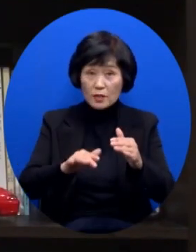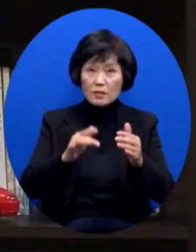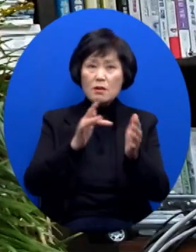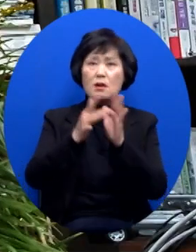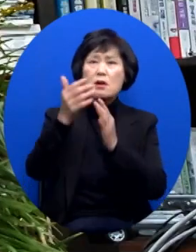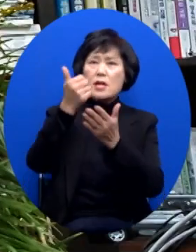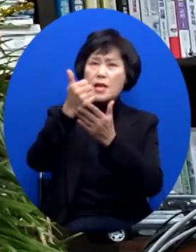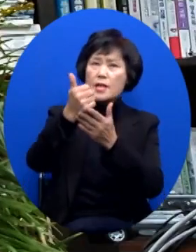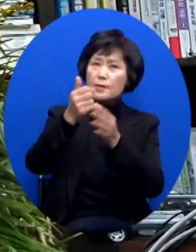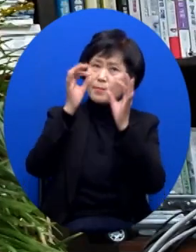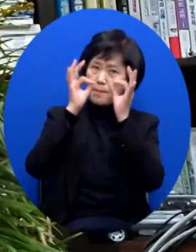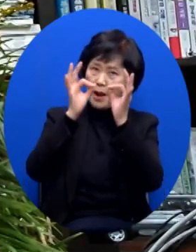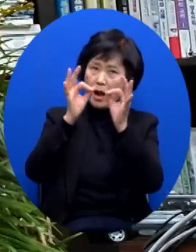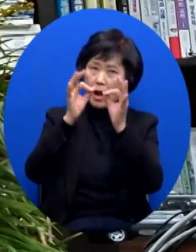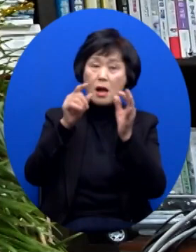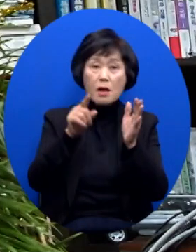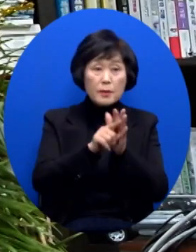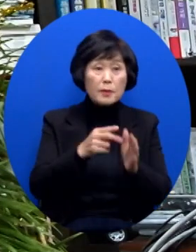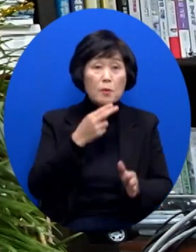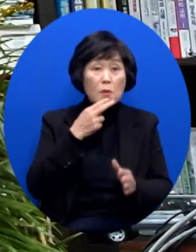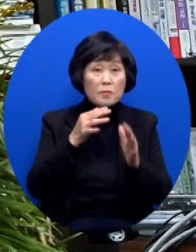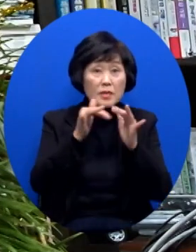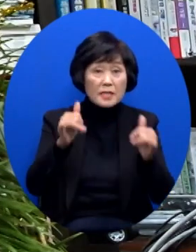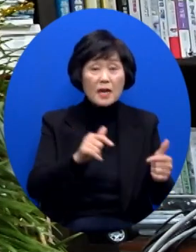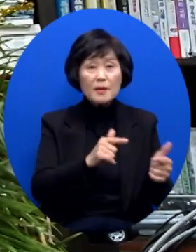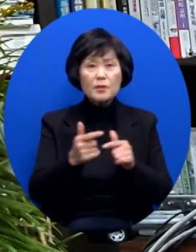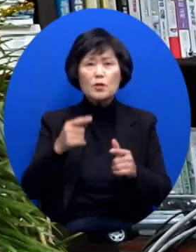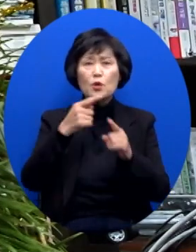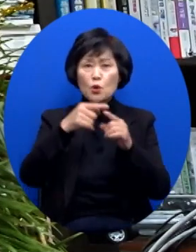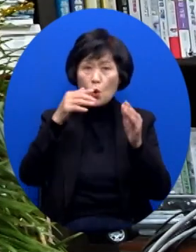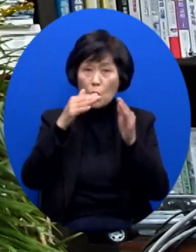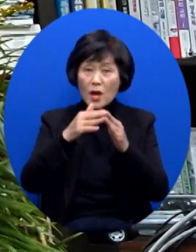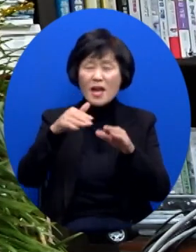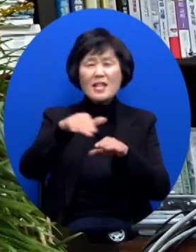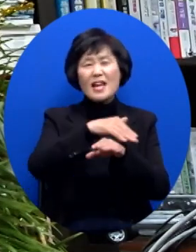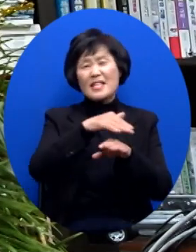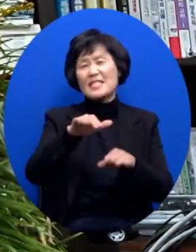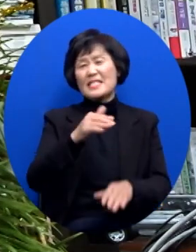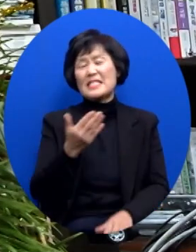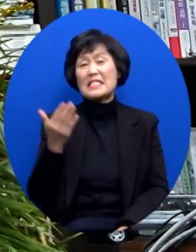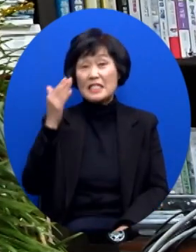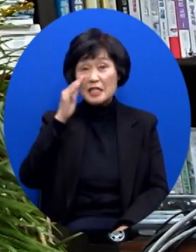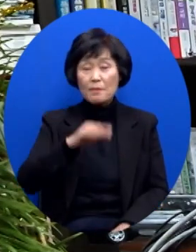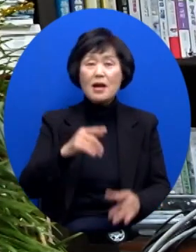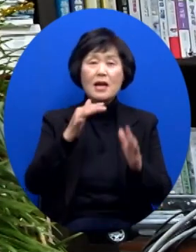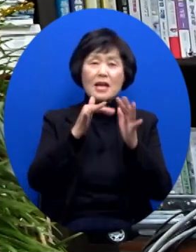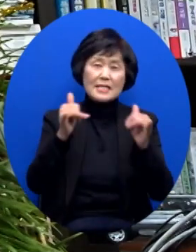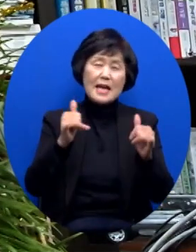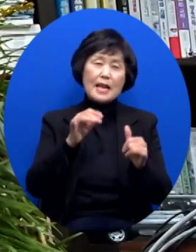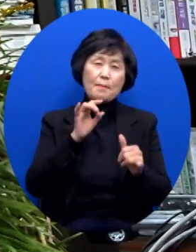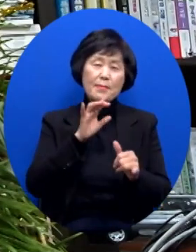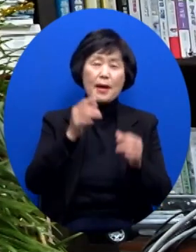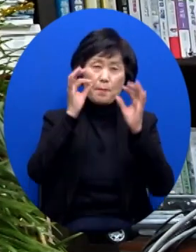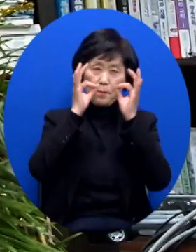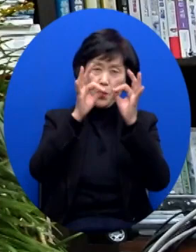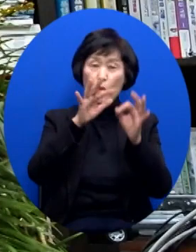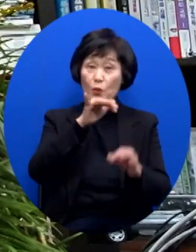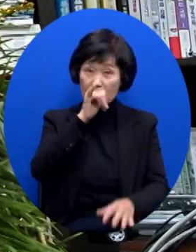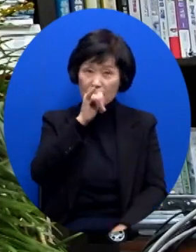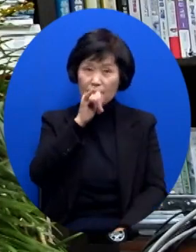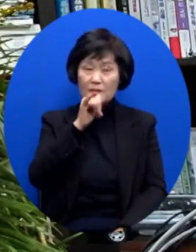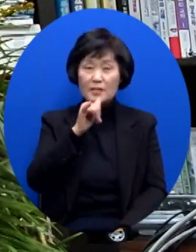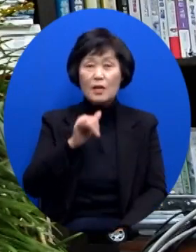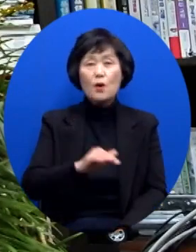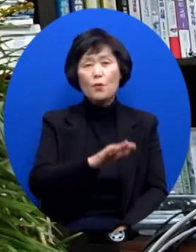봅니다. 믿음 없는 사람은 교회 안에 있지만 사람만 바로 봅니다. 둘은 하늘과 땅의 차이입니다.